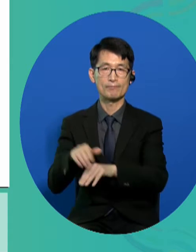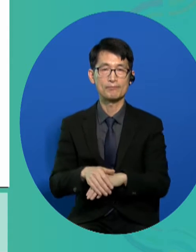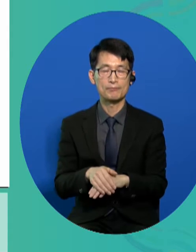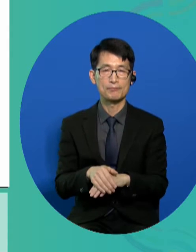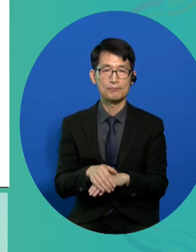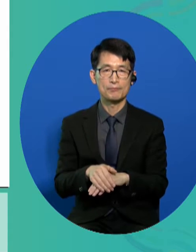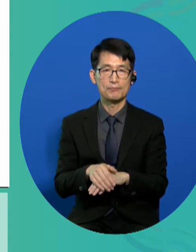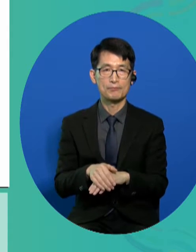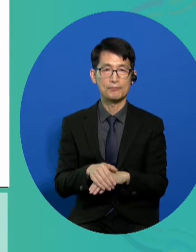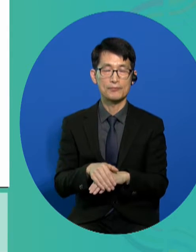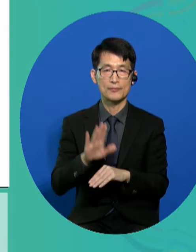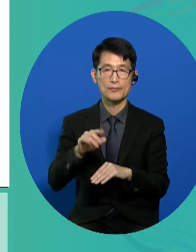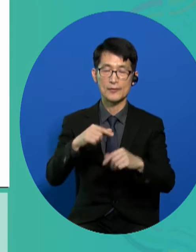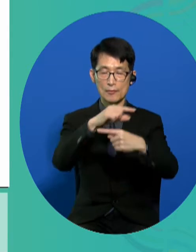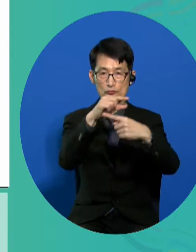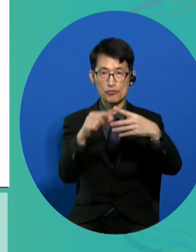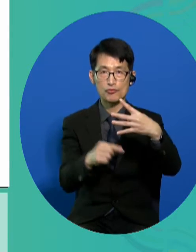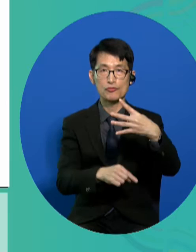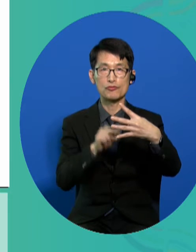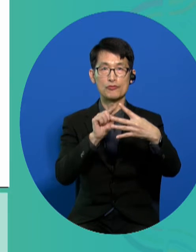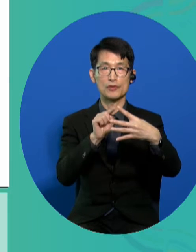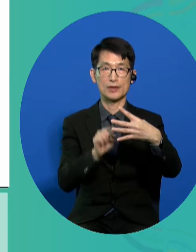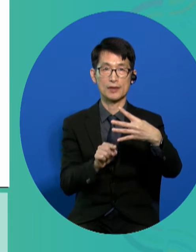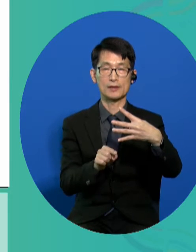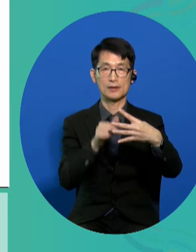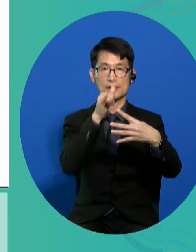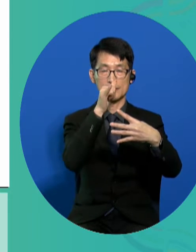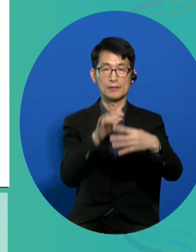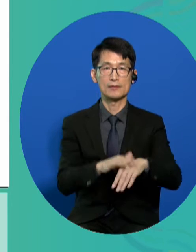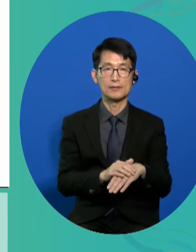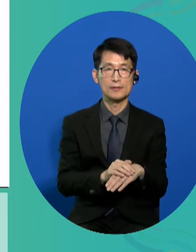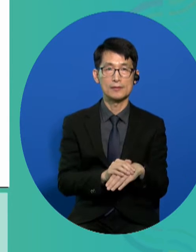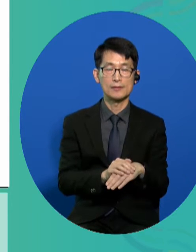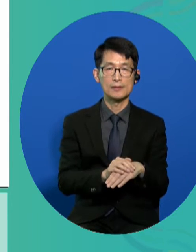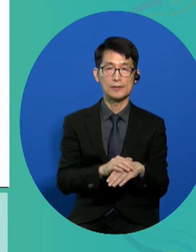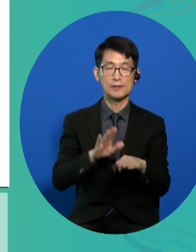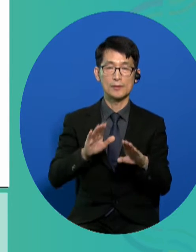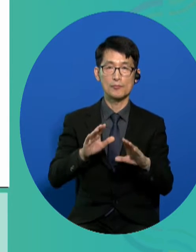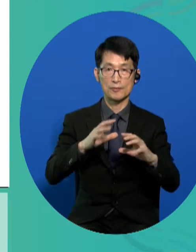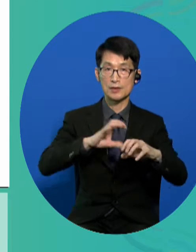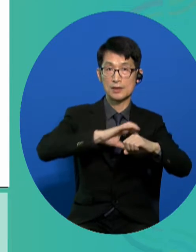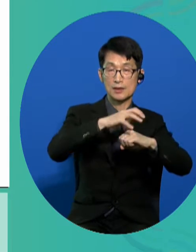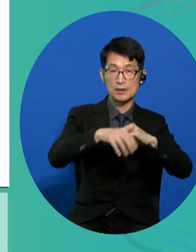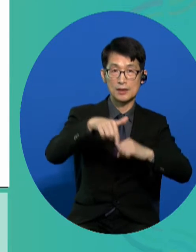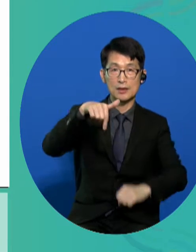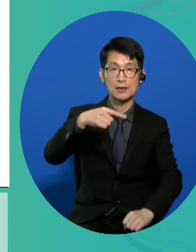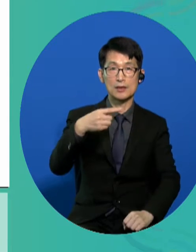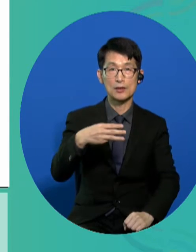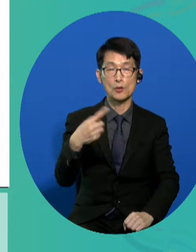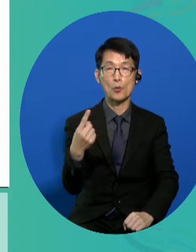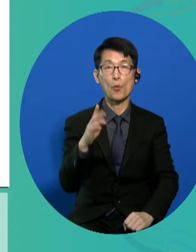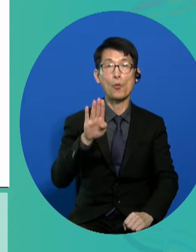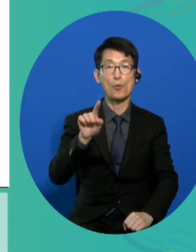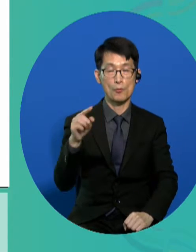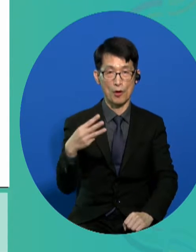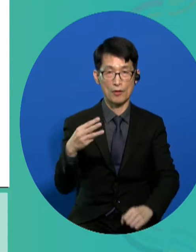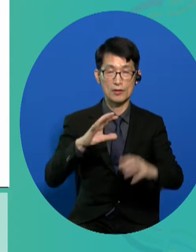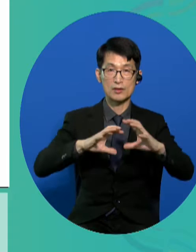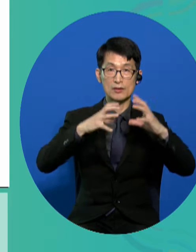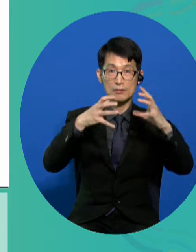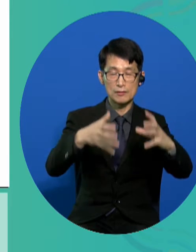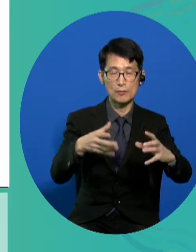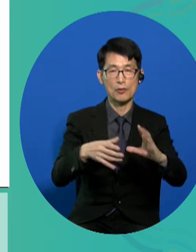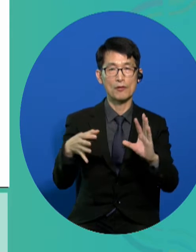장표에 나열된 4가지 영역으로 나뉩니다. 저는 글로벌 정책 섹터를 이끌고 있습니다. 우리는 전 세계 정부,